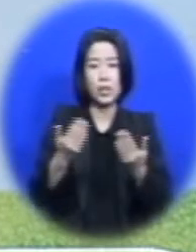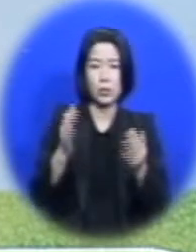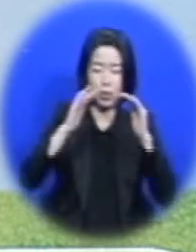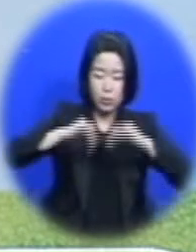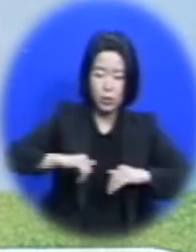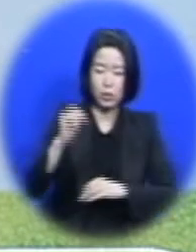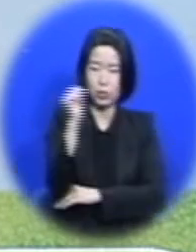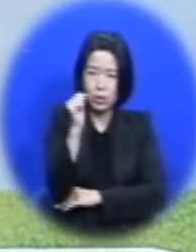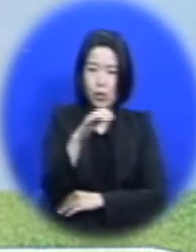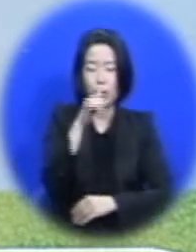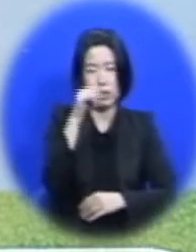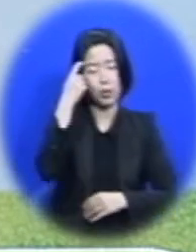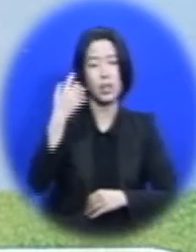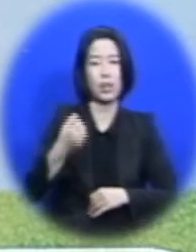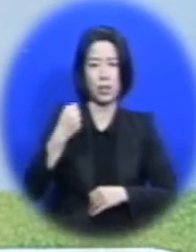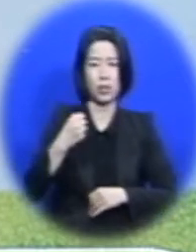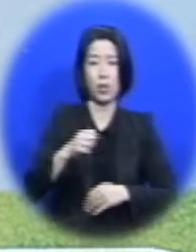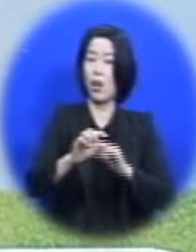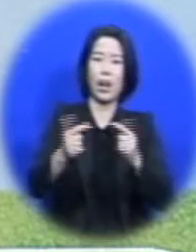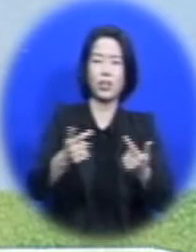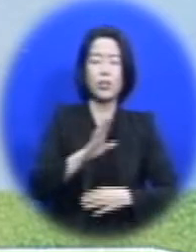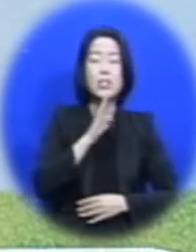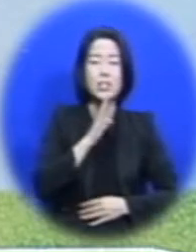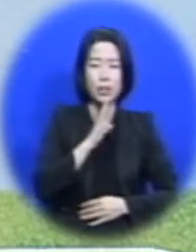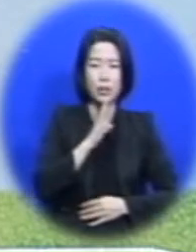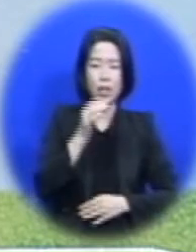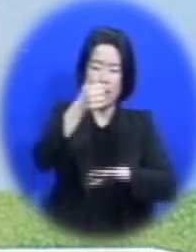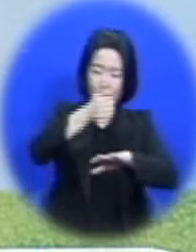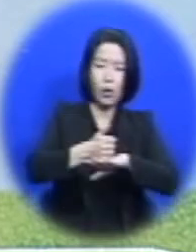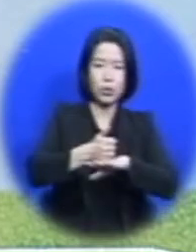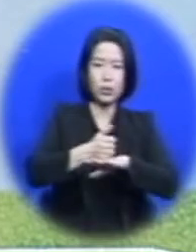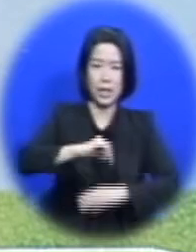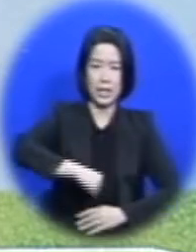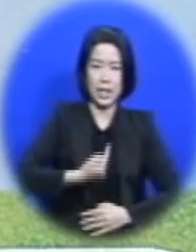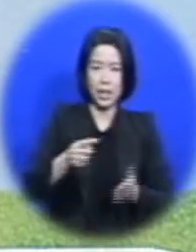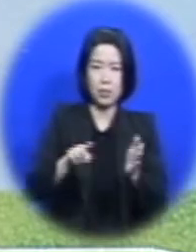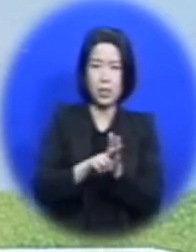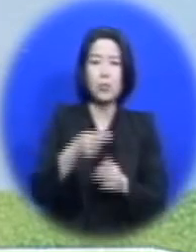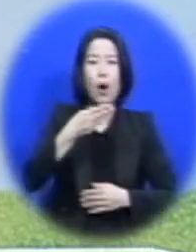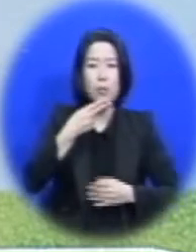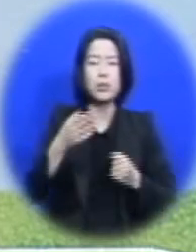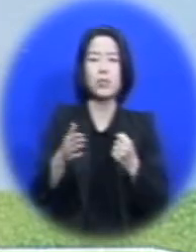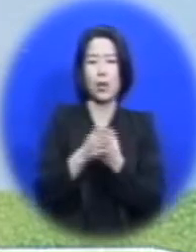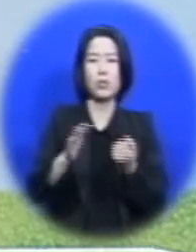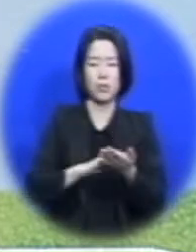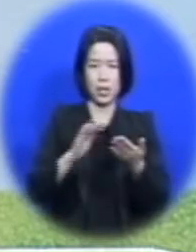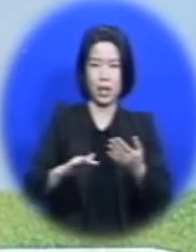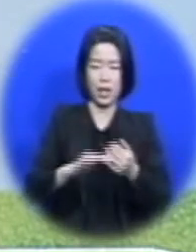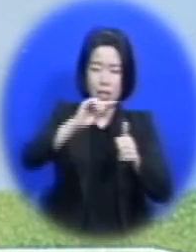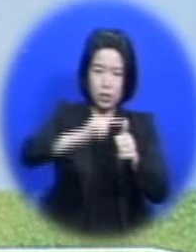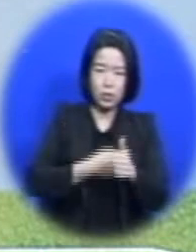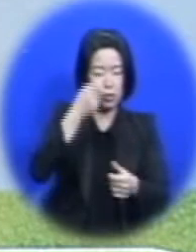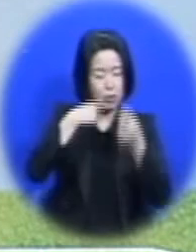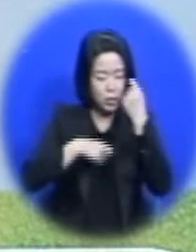생각해요 그렇지 않습니다 실제로는 결국은 자기 믿음 없음 때문이에요 스스로